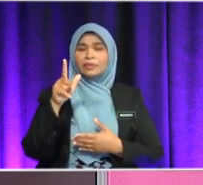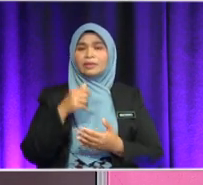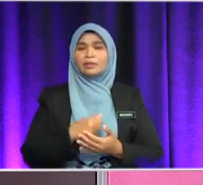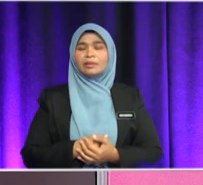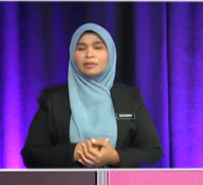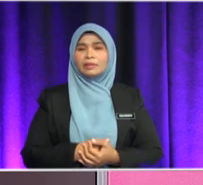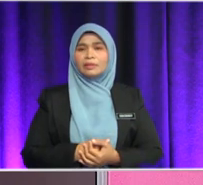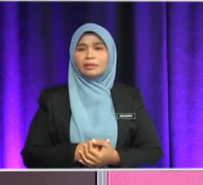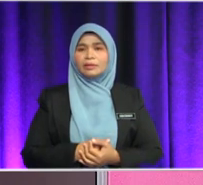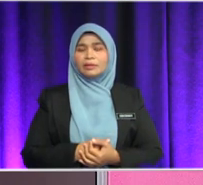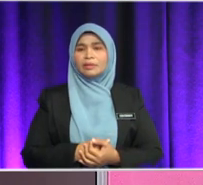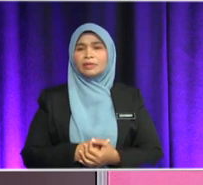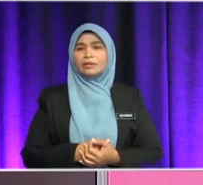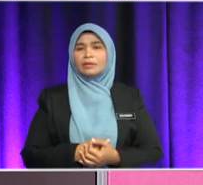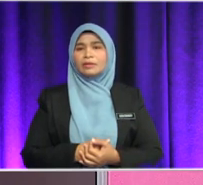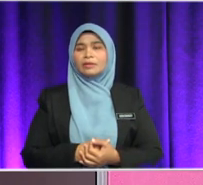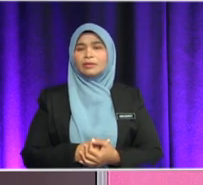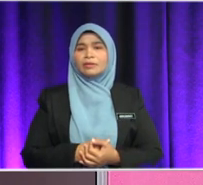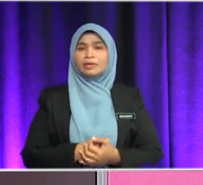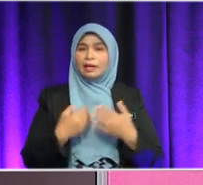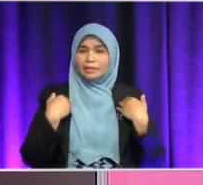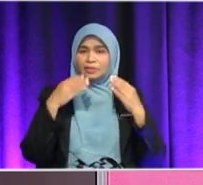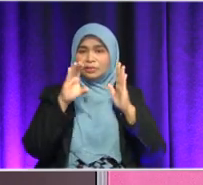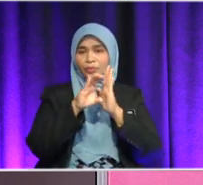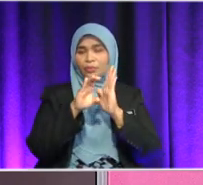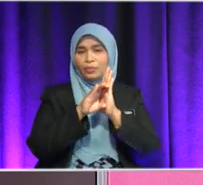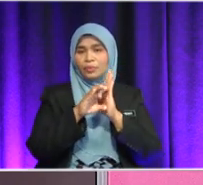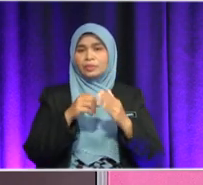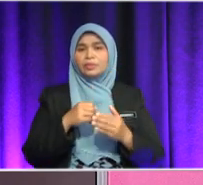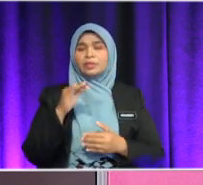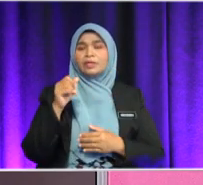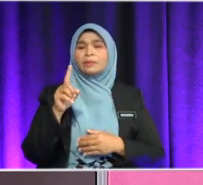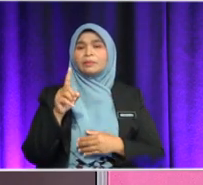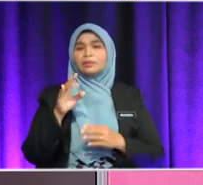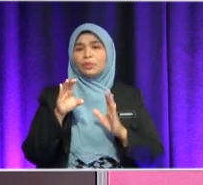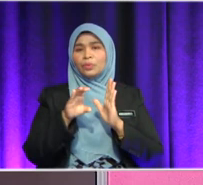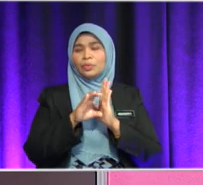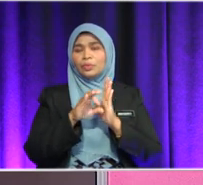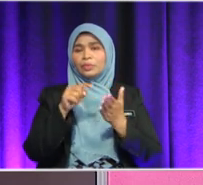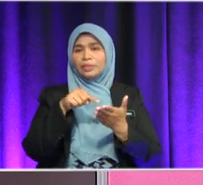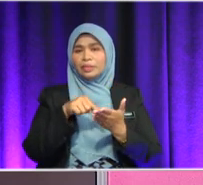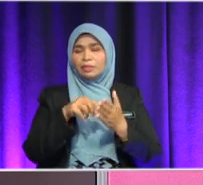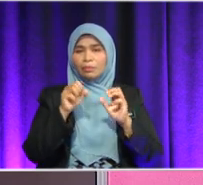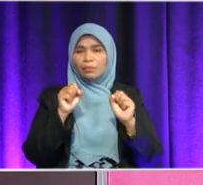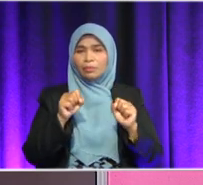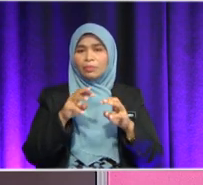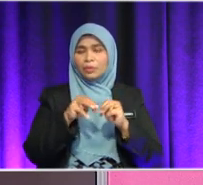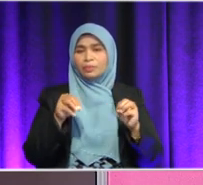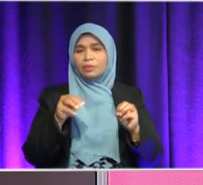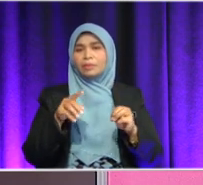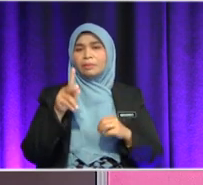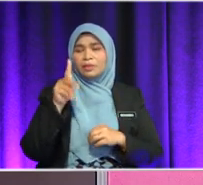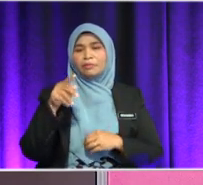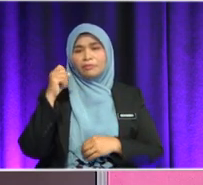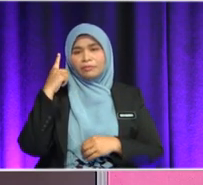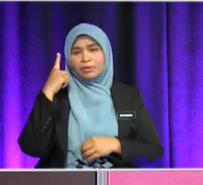dia sudah perbuatan ini dia ada contoh-contoh yang mana contoh-contoh ini murid-murid perlu